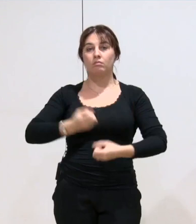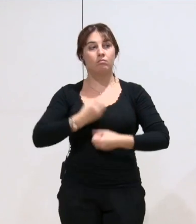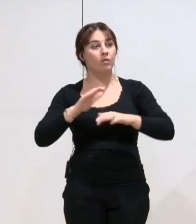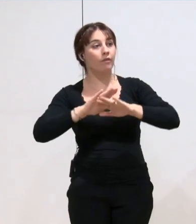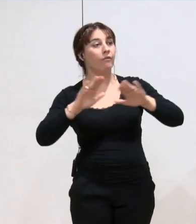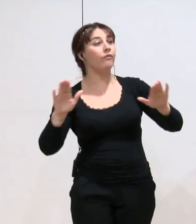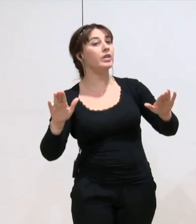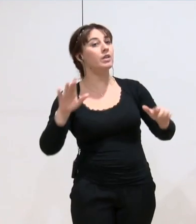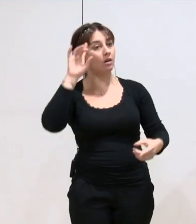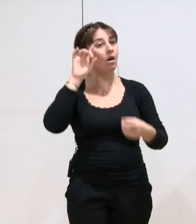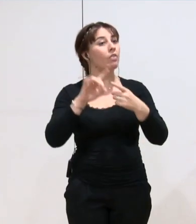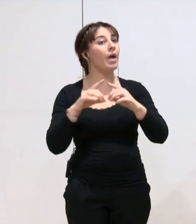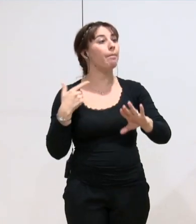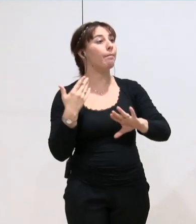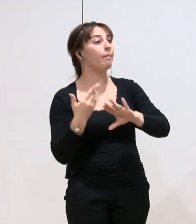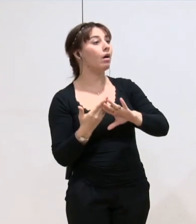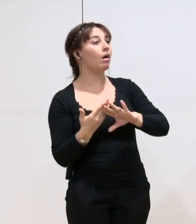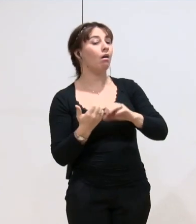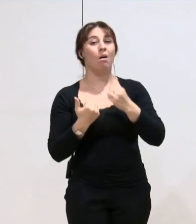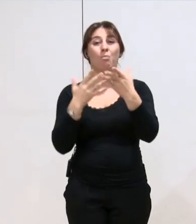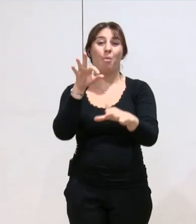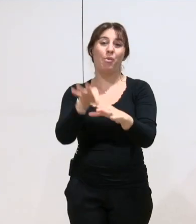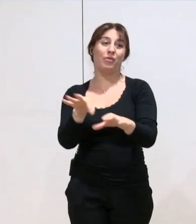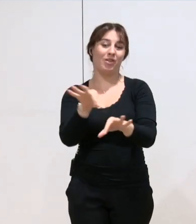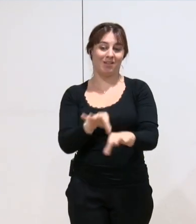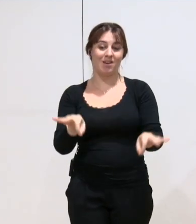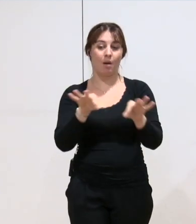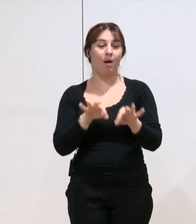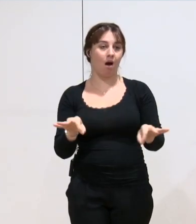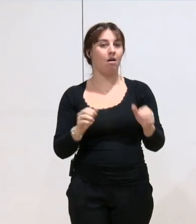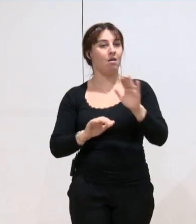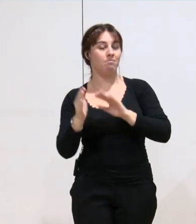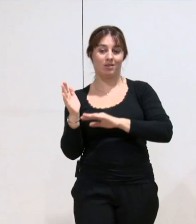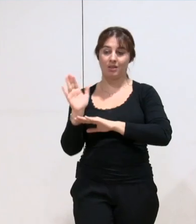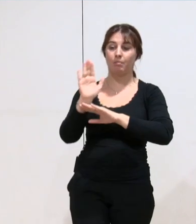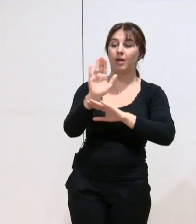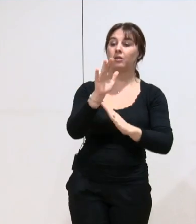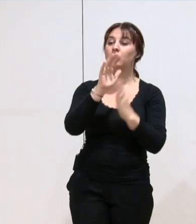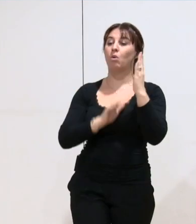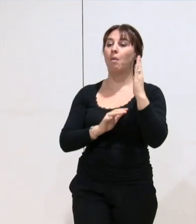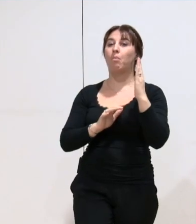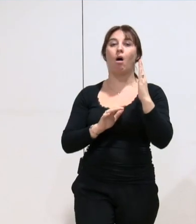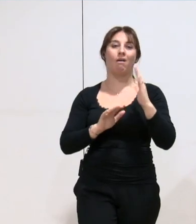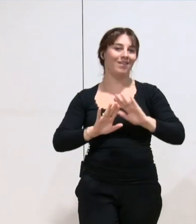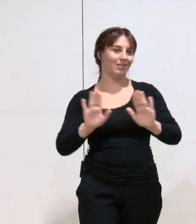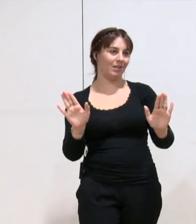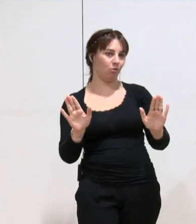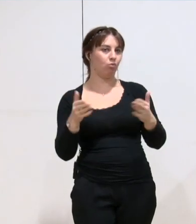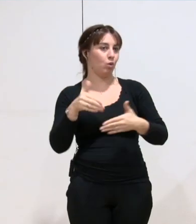d'évaluation, comme elle n'est pas soumise au vote, mais c'était uniquement la présentation du rapport qui était fait dans ce